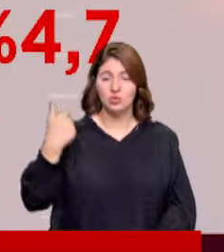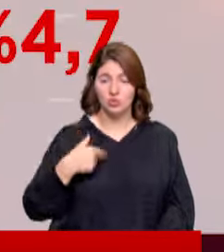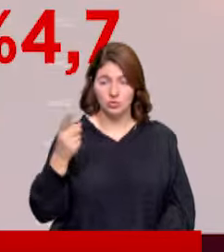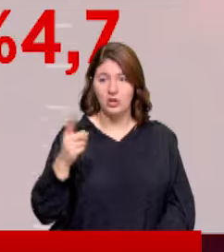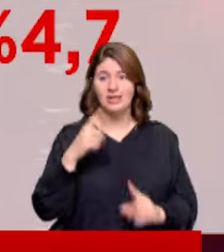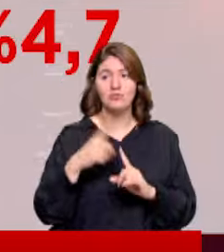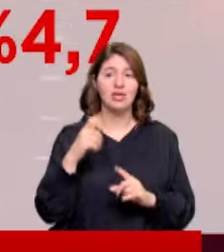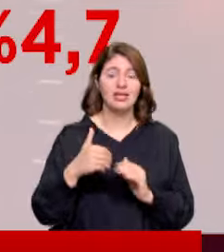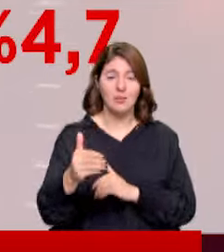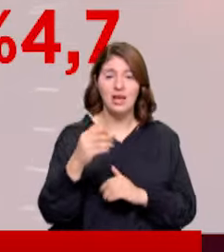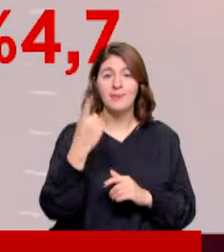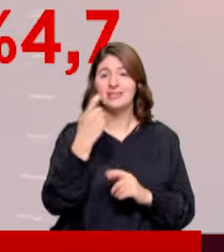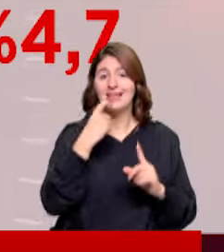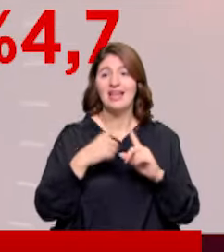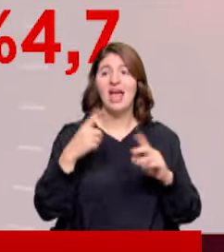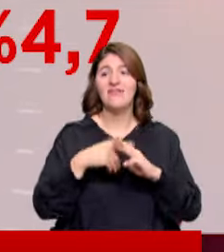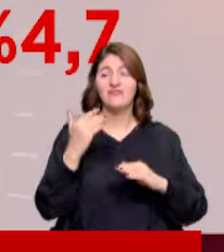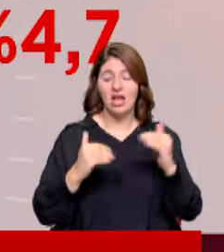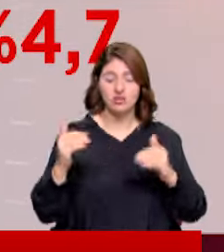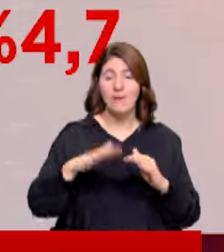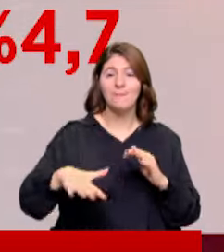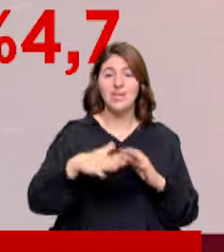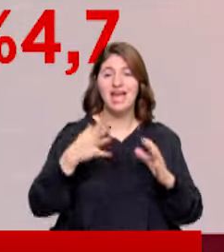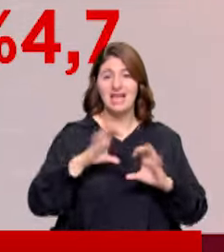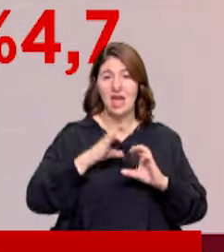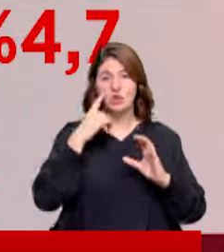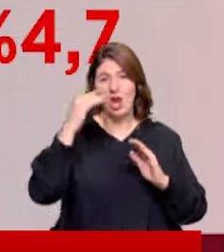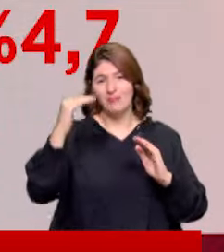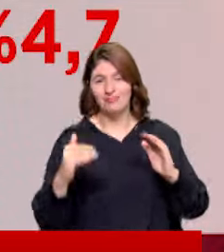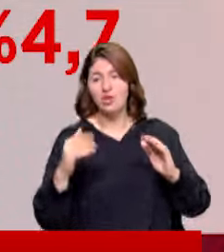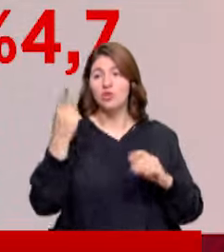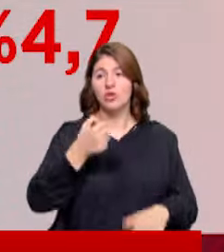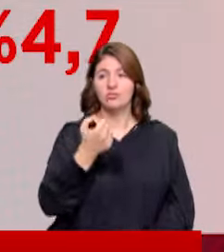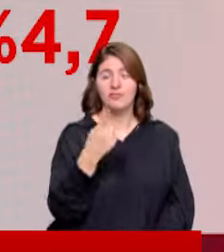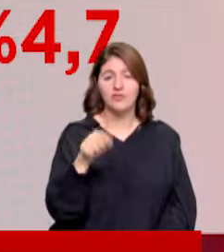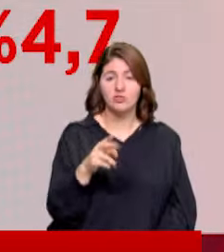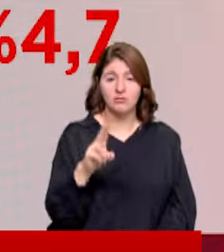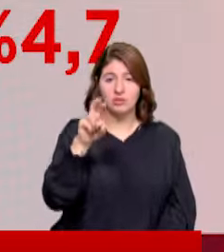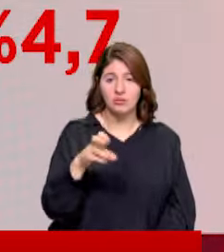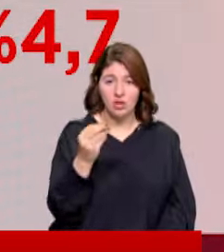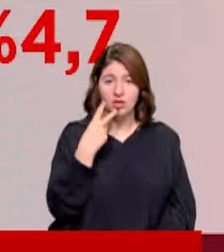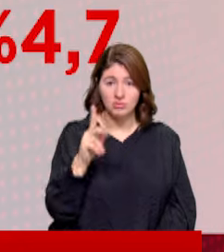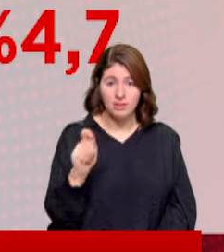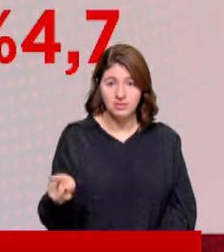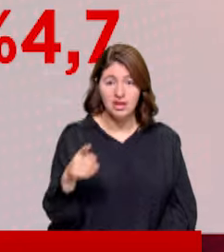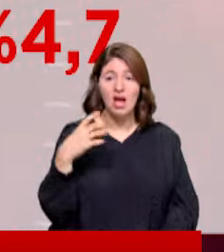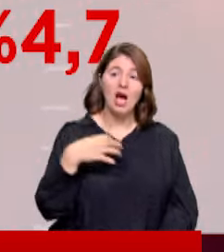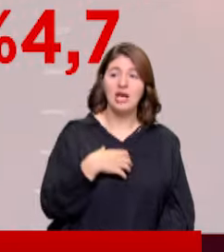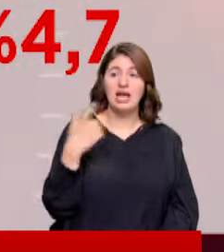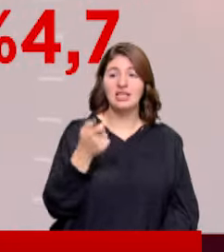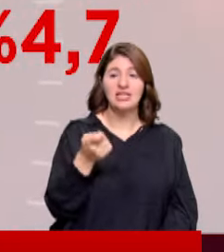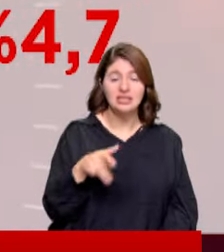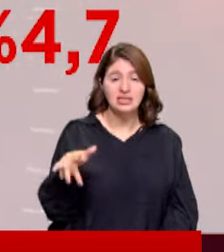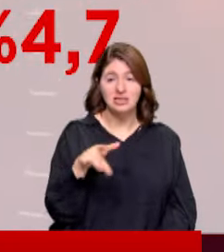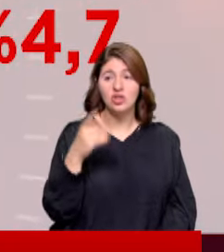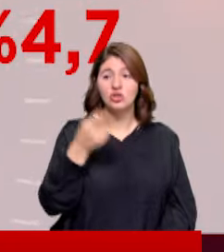Temmuz itibariyle yıllık enflasyonu baz etkisiyle görülen düşüşe rağmen %61,78 olarak açıkladı. Haziran ayında işsizlik